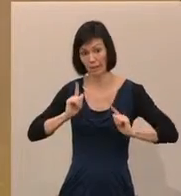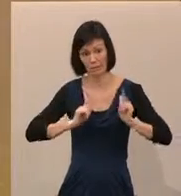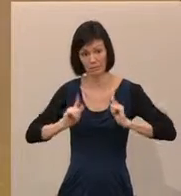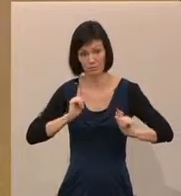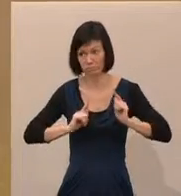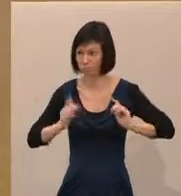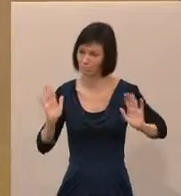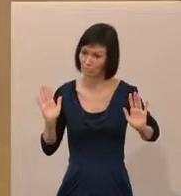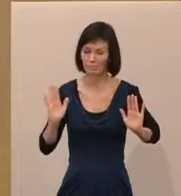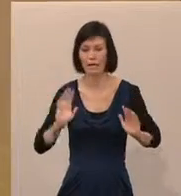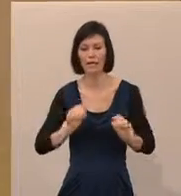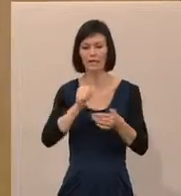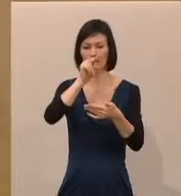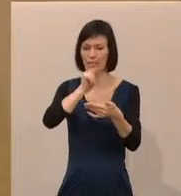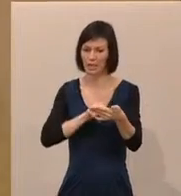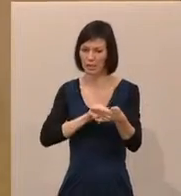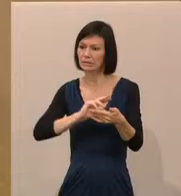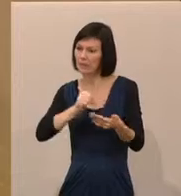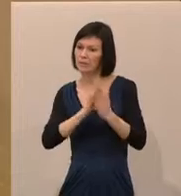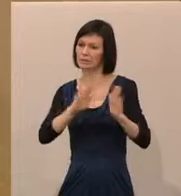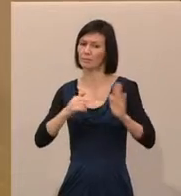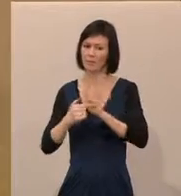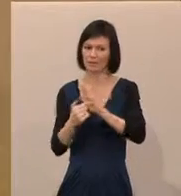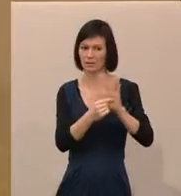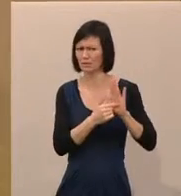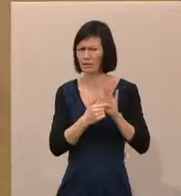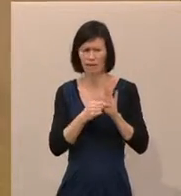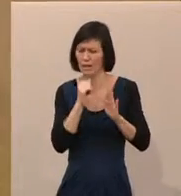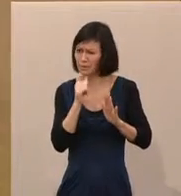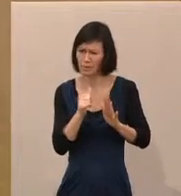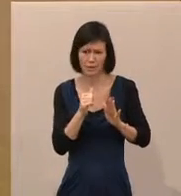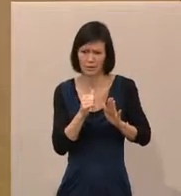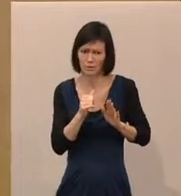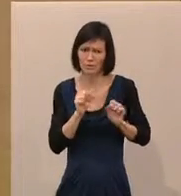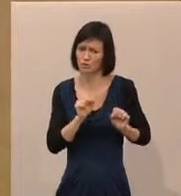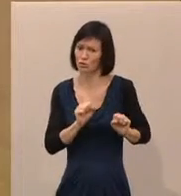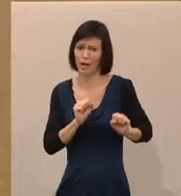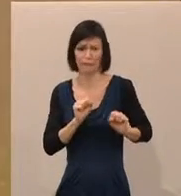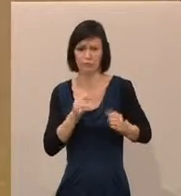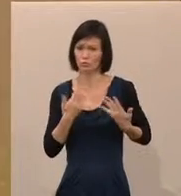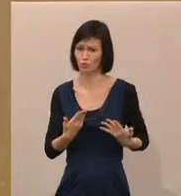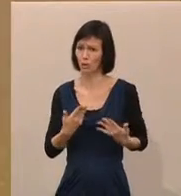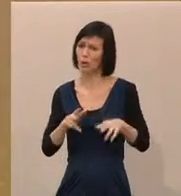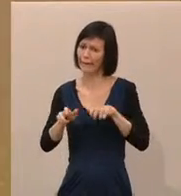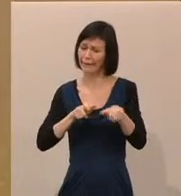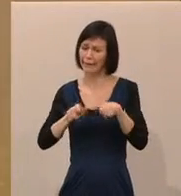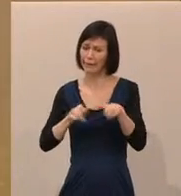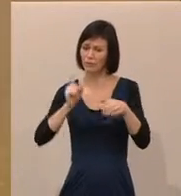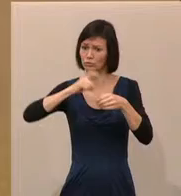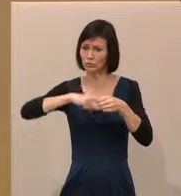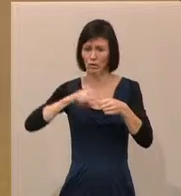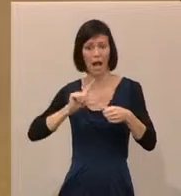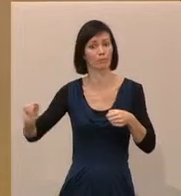einer ersten Lesung, bei einer ersten Präsentation es nicht üblich ist oder nicht sein muss, dass Regierungsmitglieder